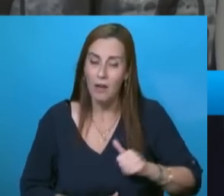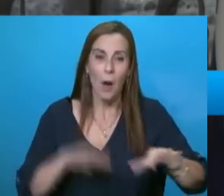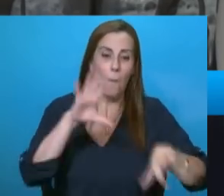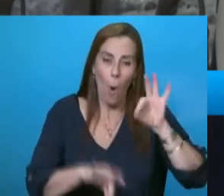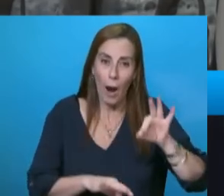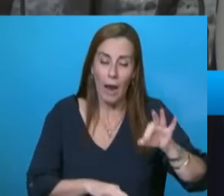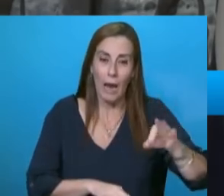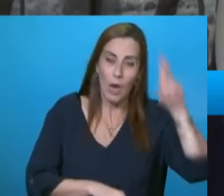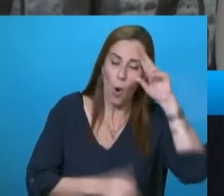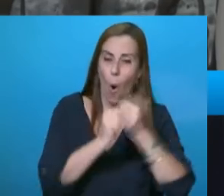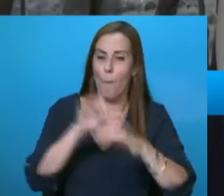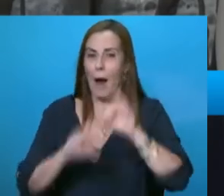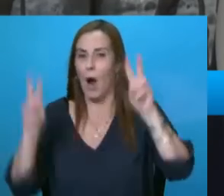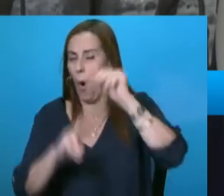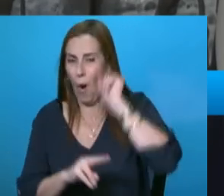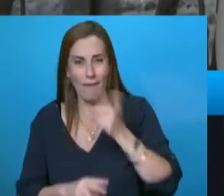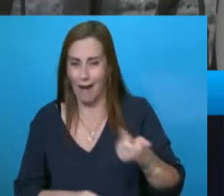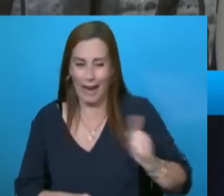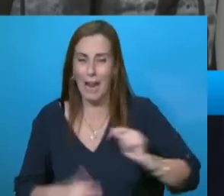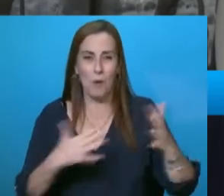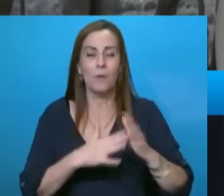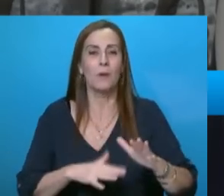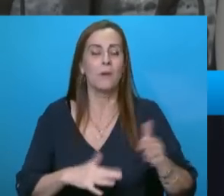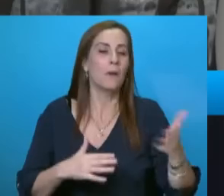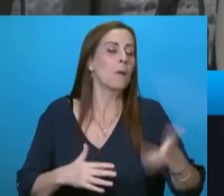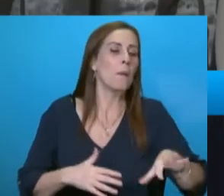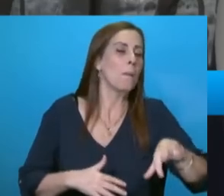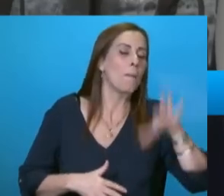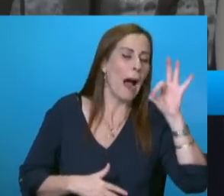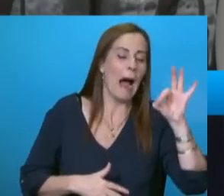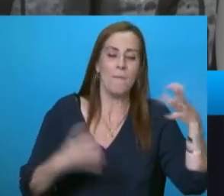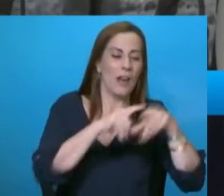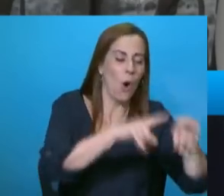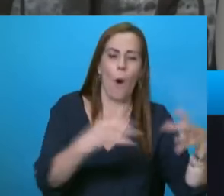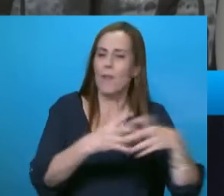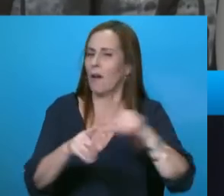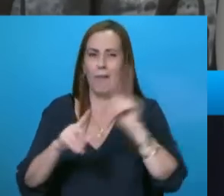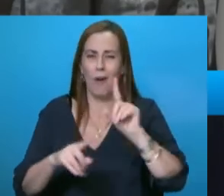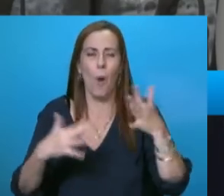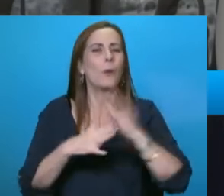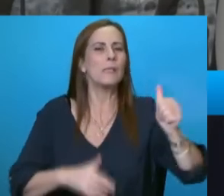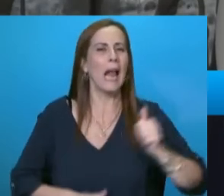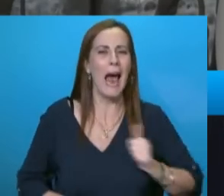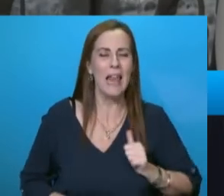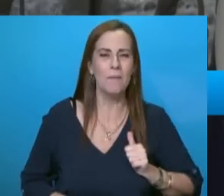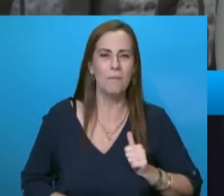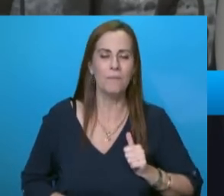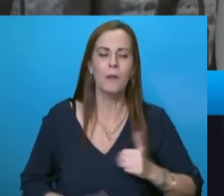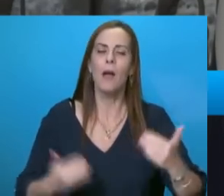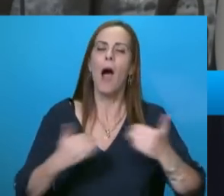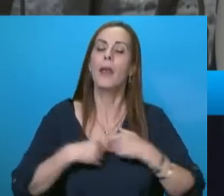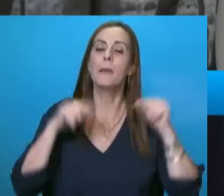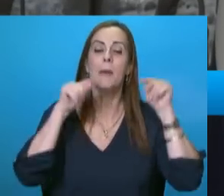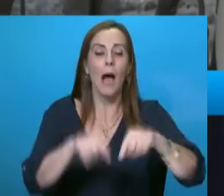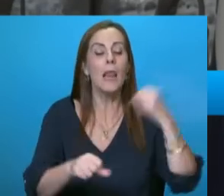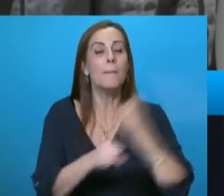ליכוד או כחול לבן, הצביע לישראל דמוקרטית או לאיחוד מפלגות הימין. אני מגיע